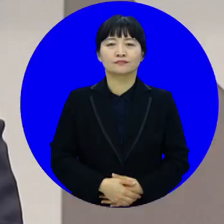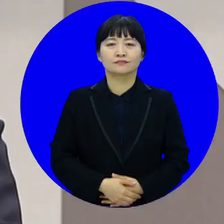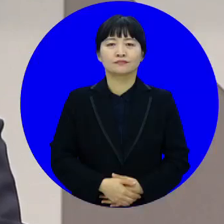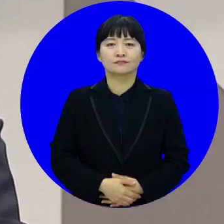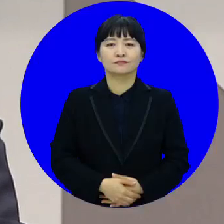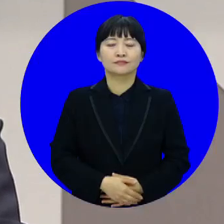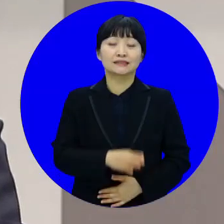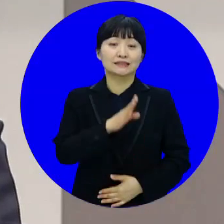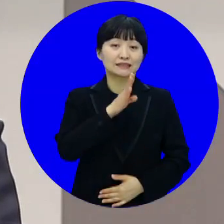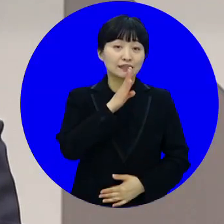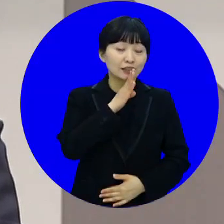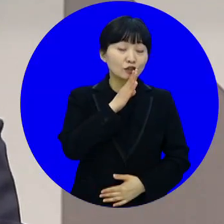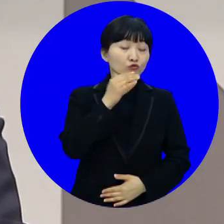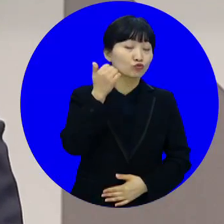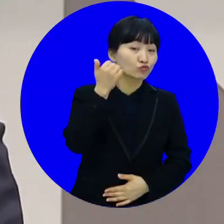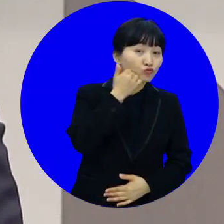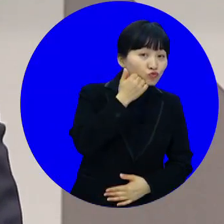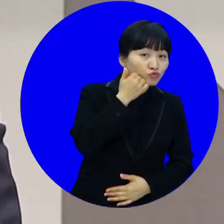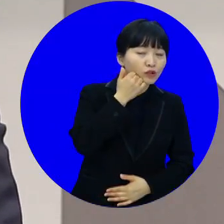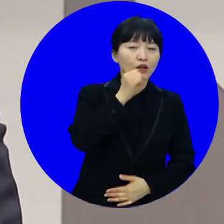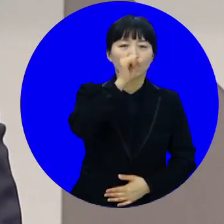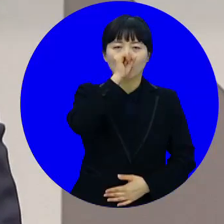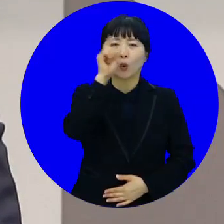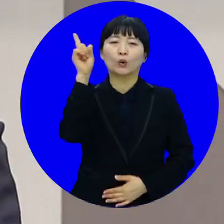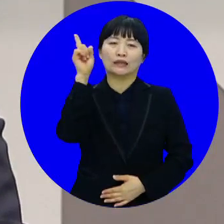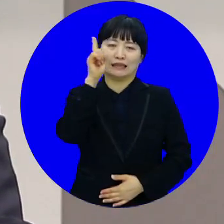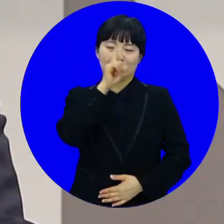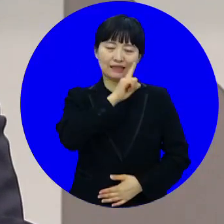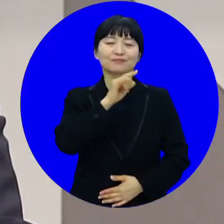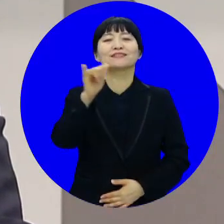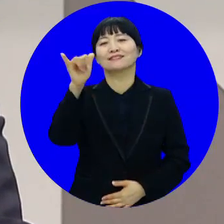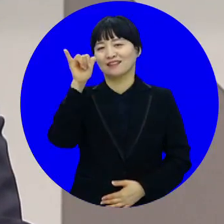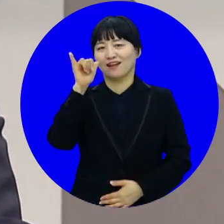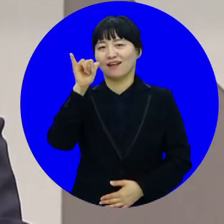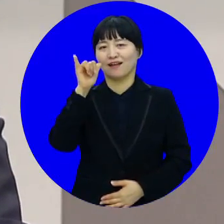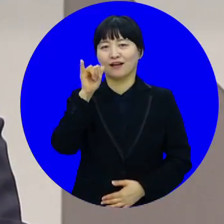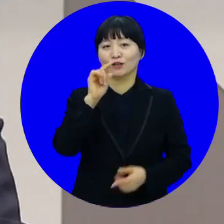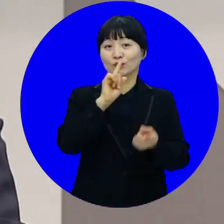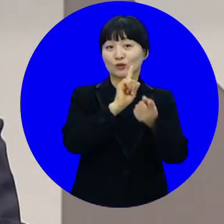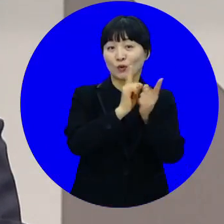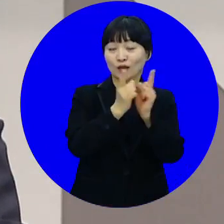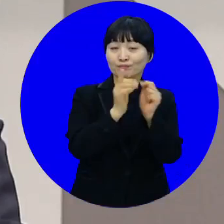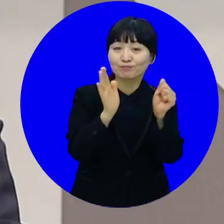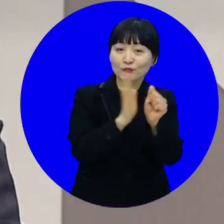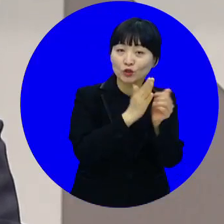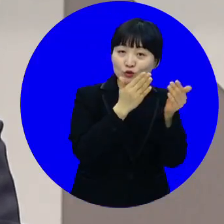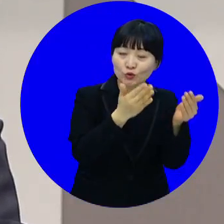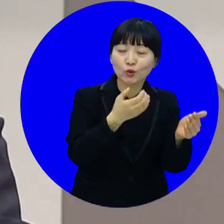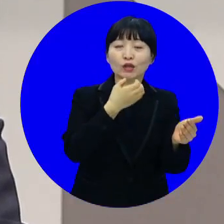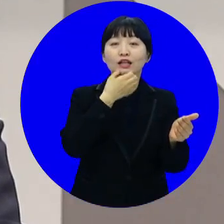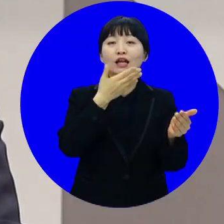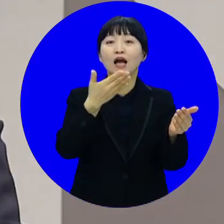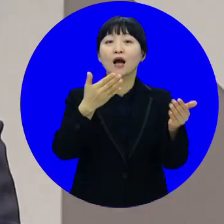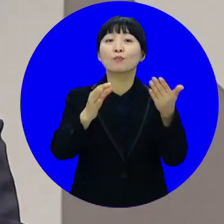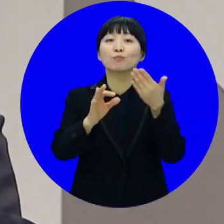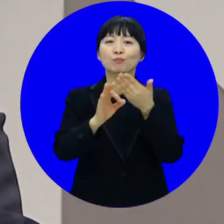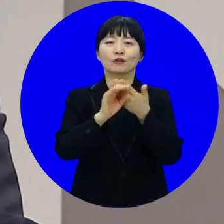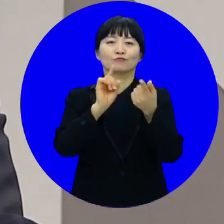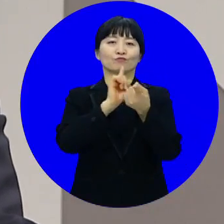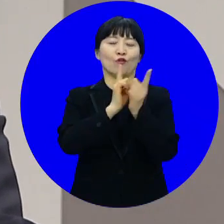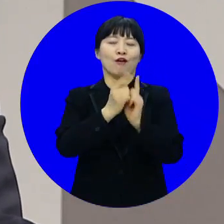사실 누구나 장단점이 있는 겁니다. 지금 말씀하신 것처럼 상대편을 먼저 배려해주고 양보를 하면은 훨씬